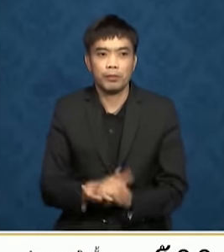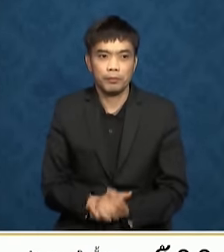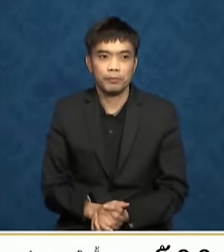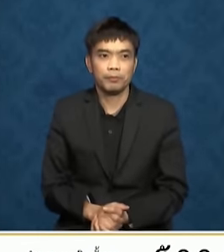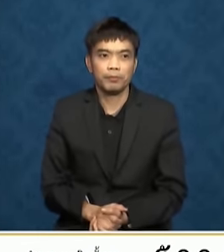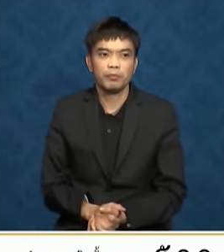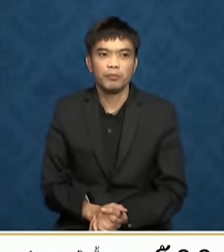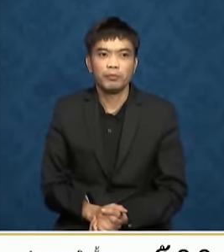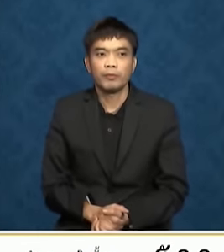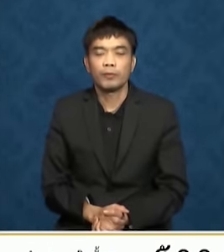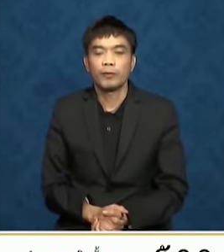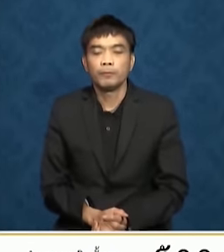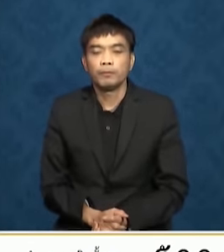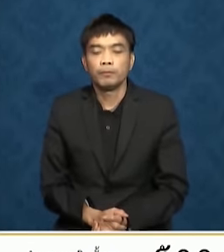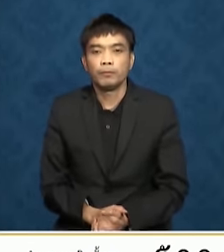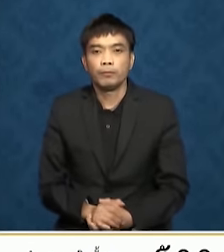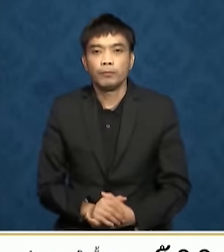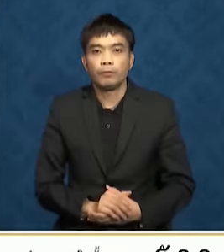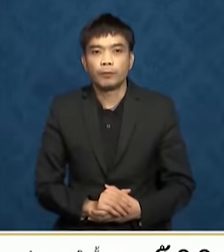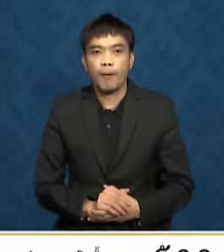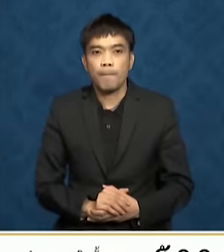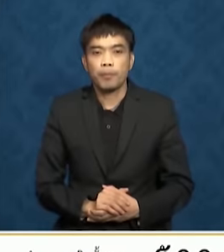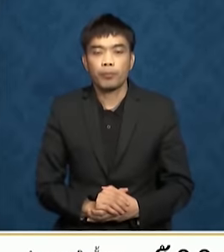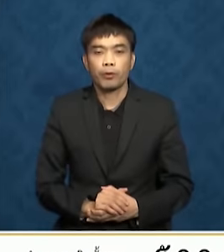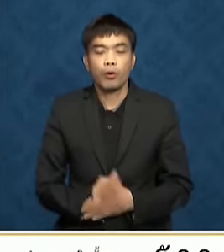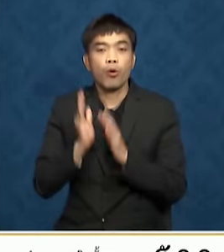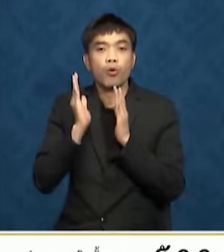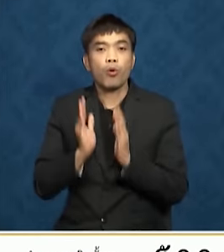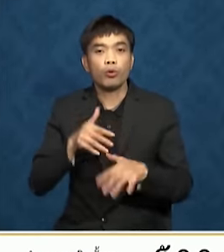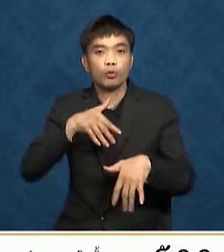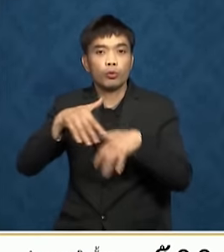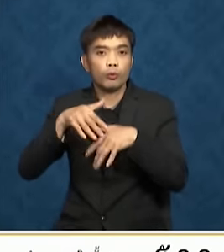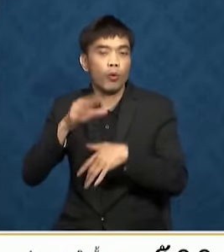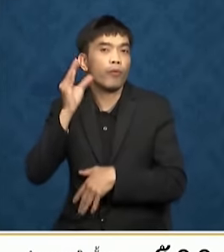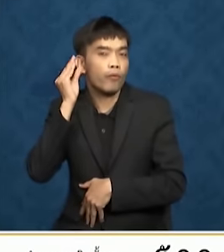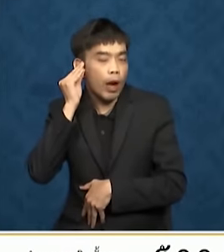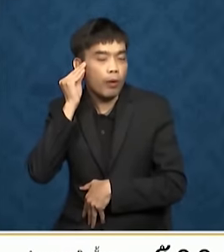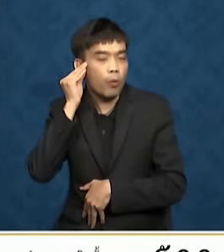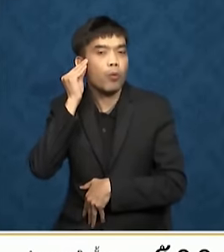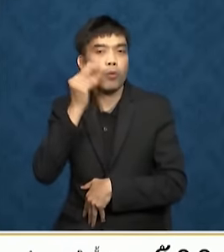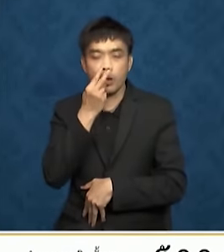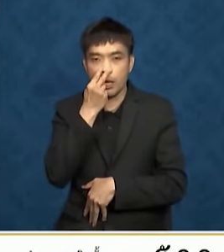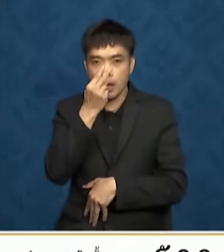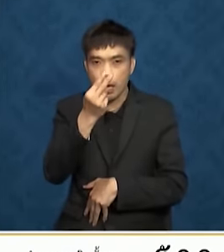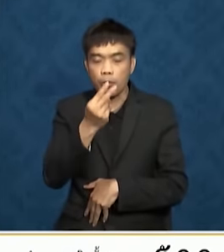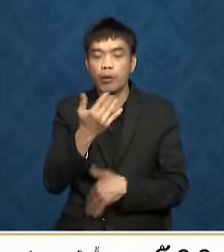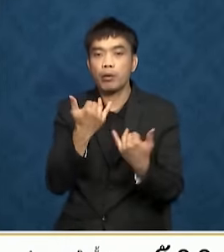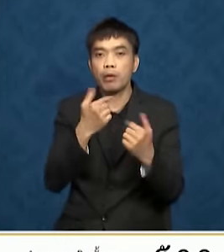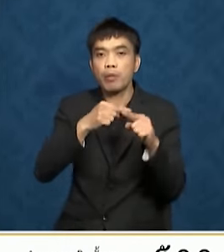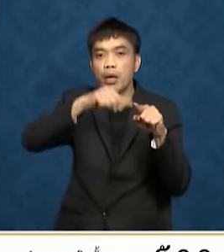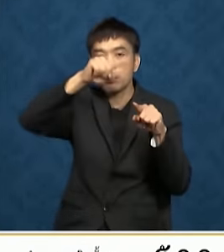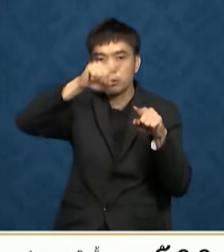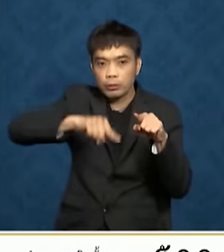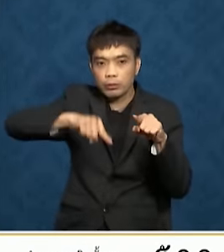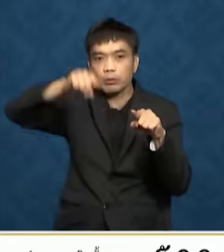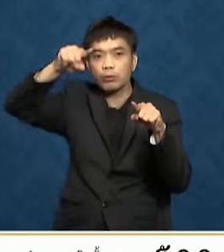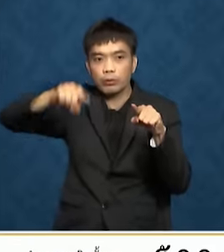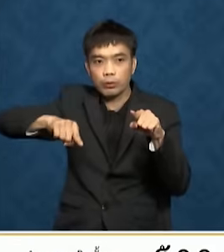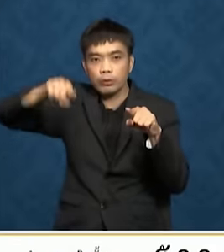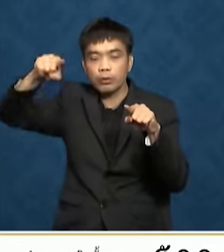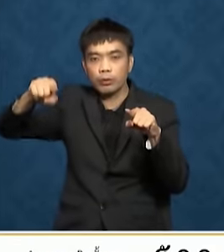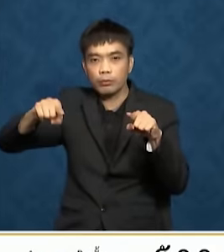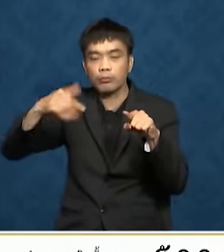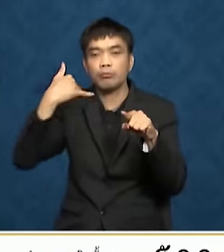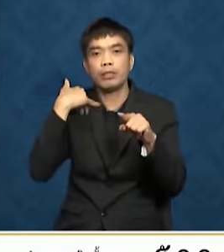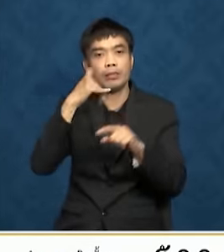ฉะนั้นตรงนี้นี่ก็พอประชาชนฟังมาถึงตรงนี้ก็พอจะเห็นว่ารายได้มีความผันผวนรายได้มีความเสี่ยง